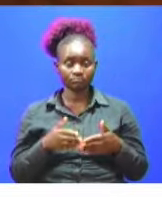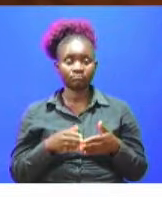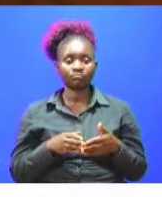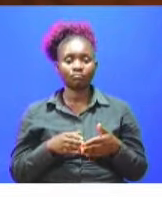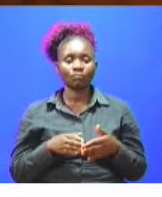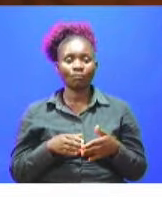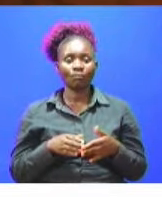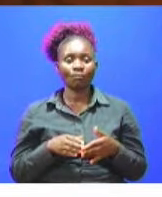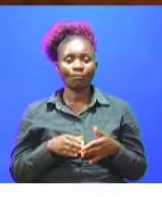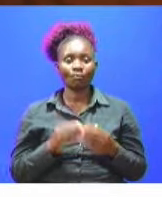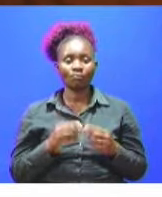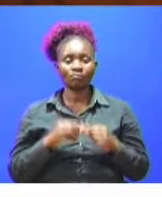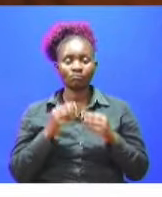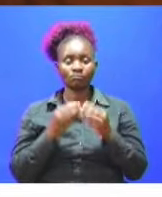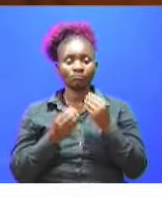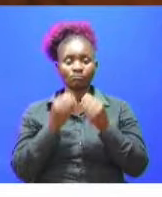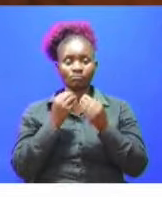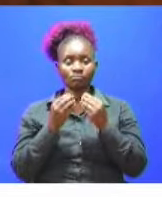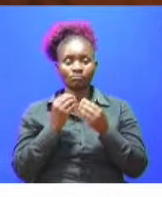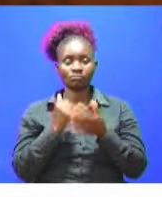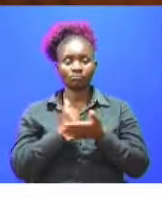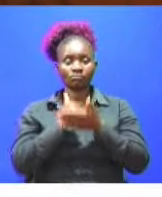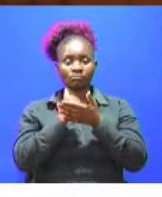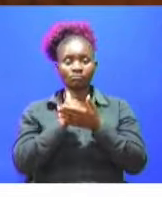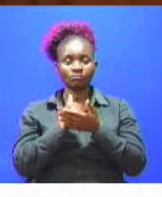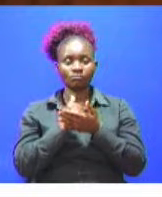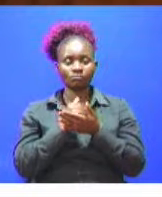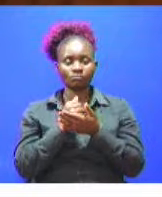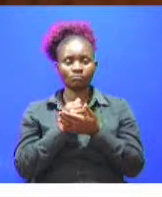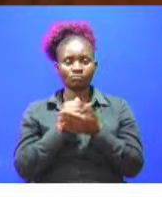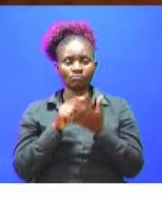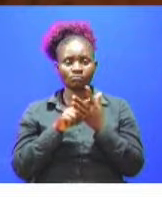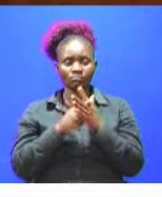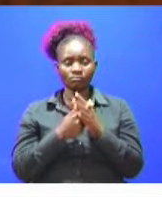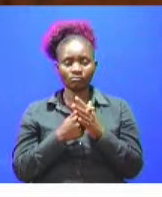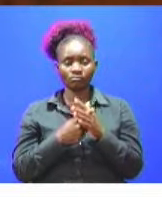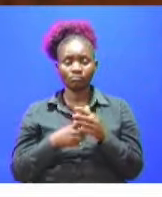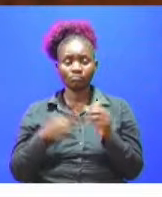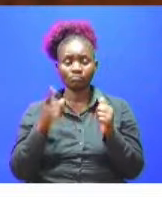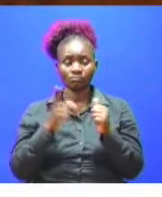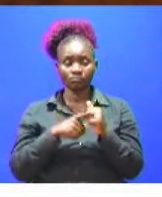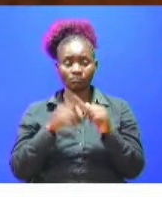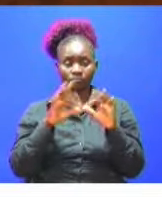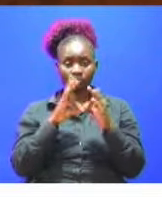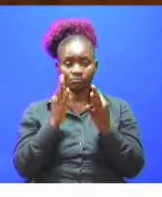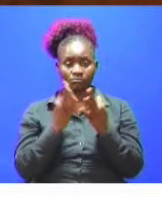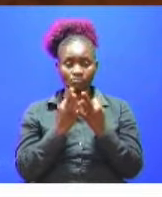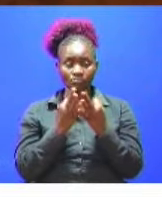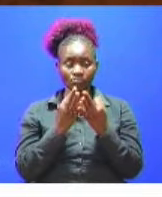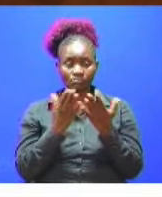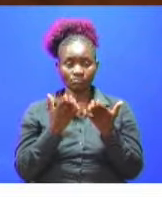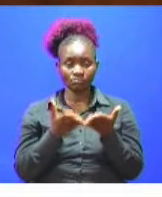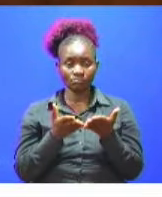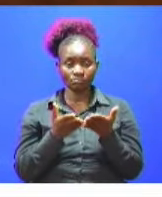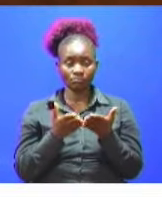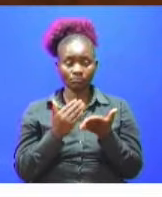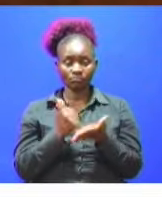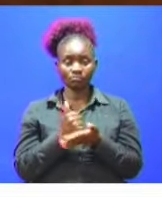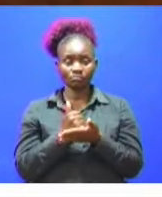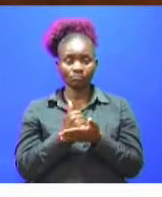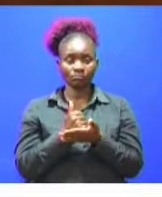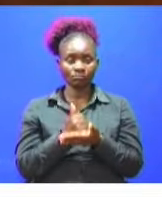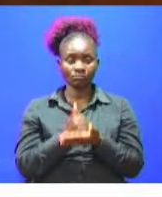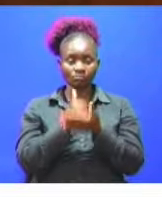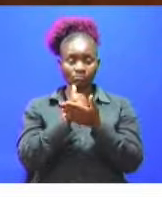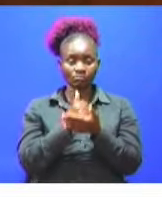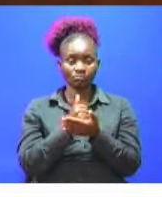Tuwabasibiri, tuwabahire ndagira. Tuwakonye nichi family kuru tuwacha kitemabe more than 6 families. Yebaona tuwe kire roka ika, tuwamakonye.